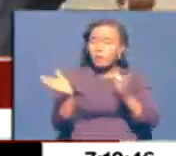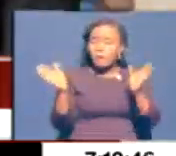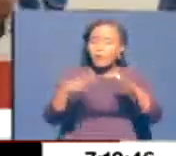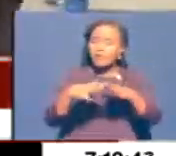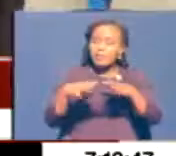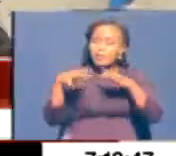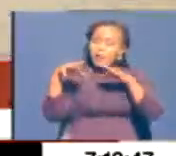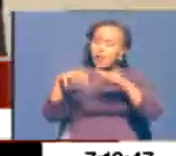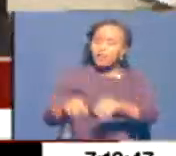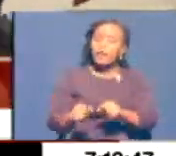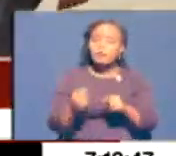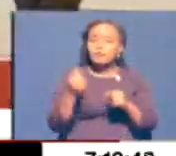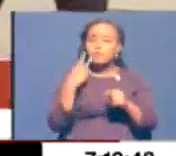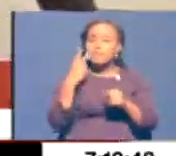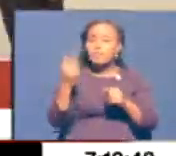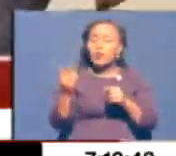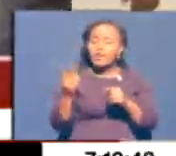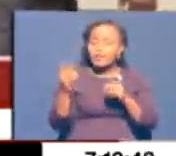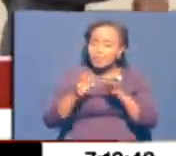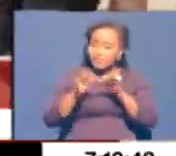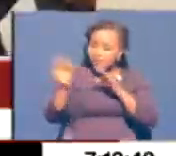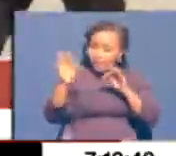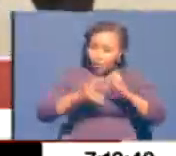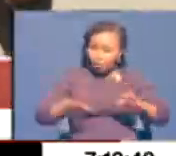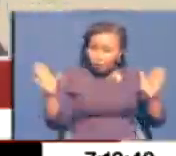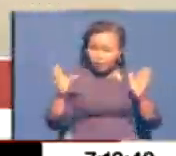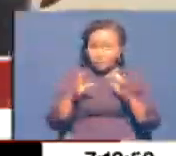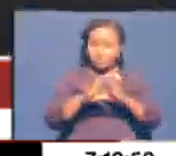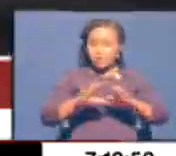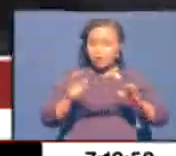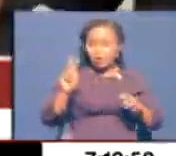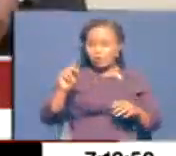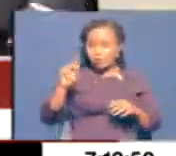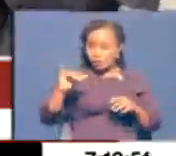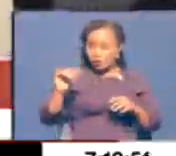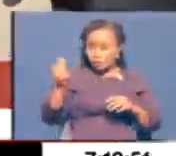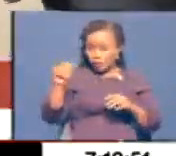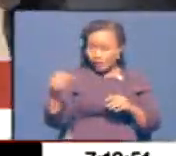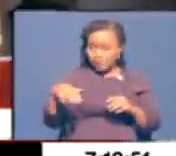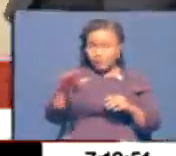ekari 200 za ardhi ya shirika la NYS katika eneo la Yata.